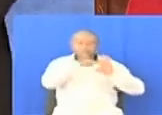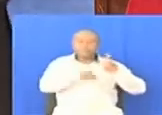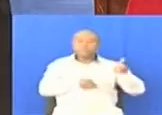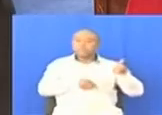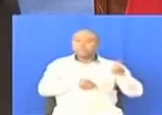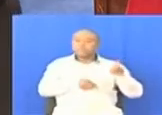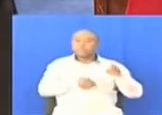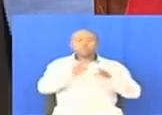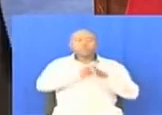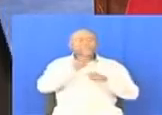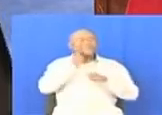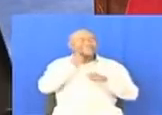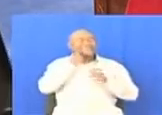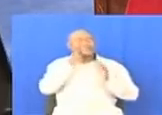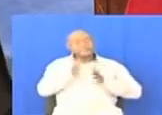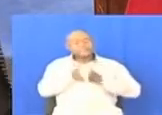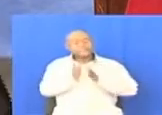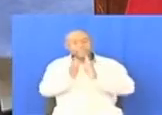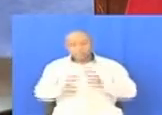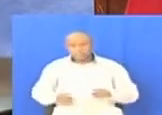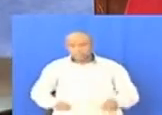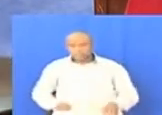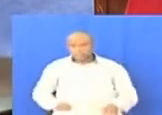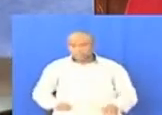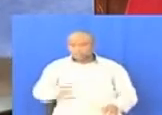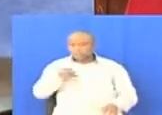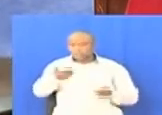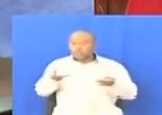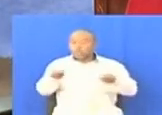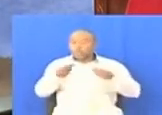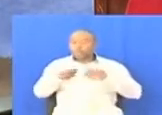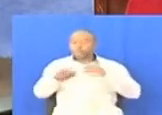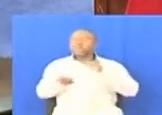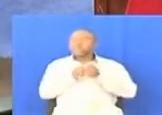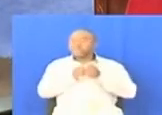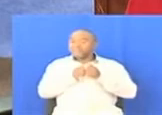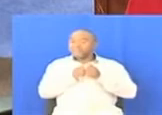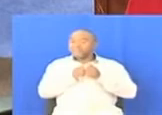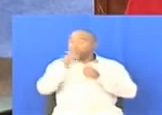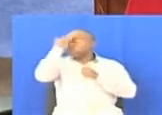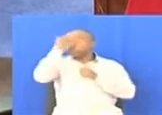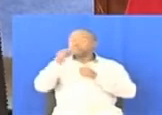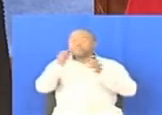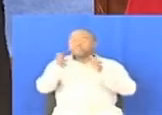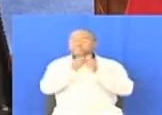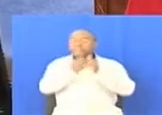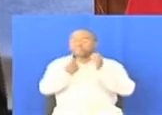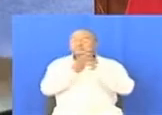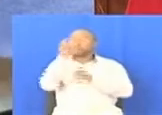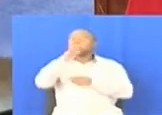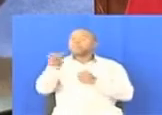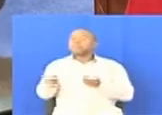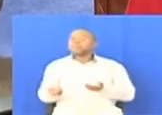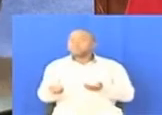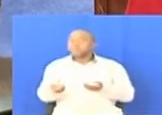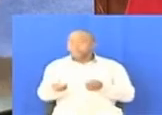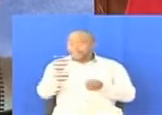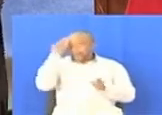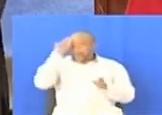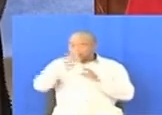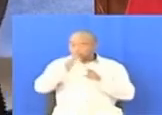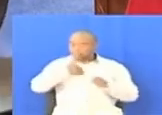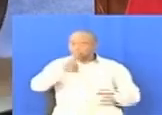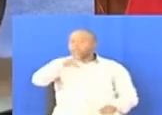kila mbinu kama aliyosema Mheshimiwa Rais. Watupa vifaa ambavyo hujui vimetoka wapi. Wanataka ardhi yetu.